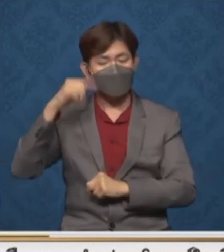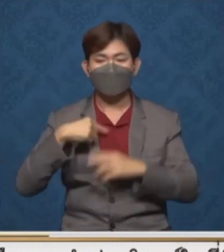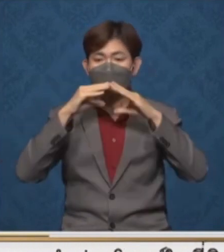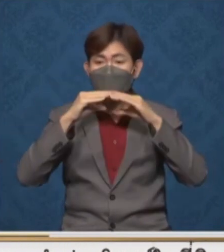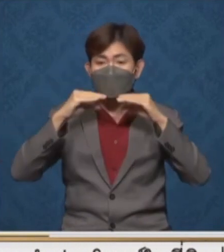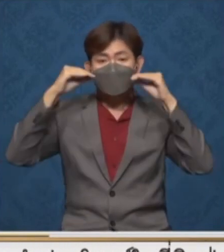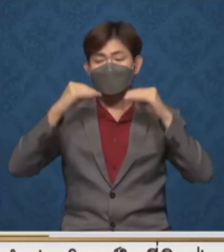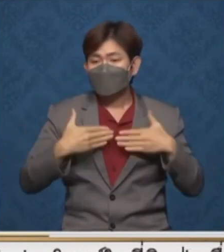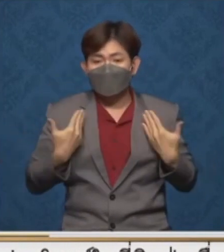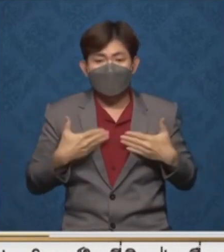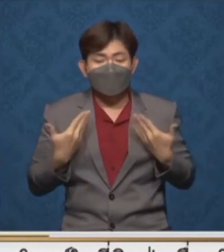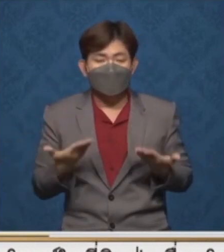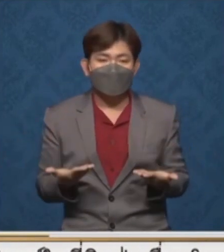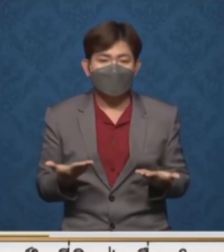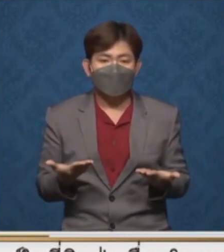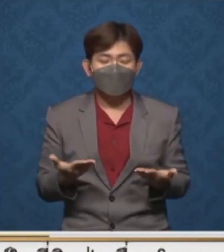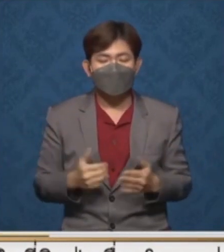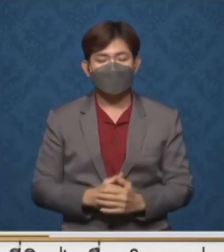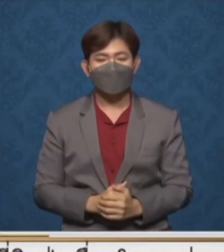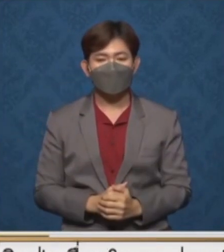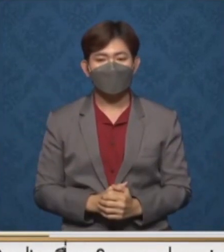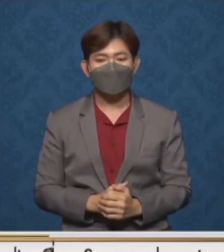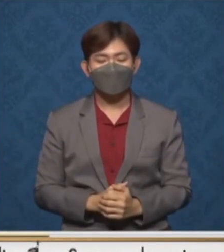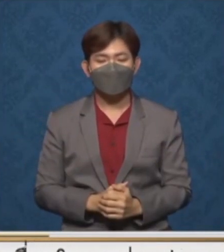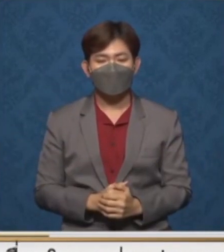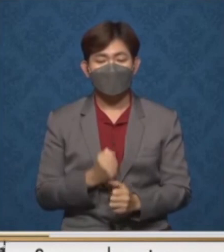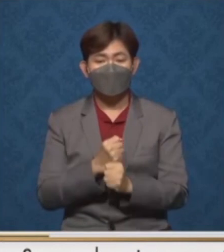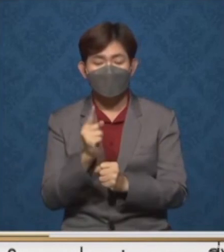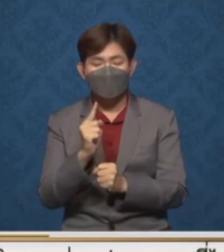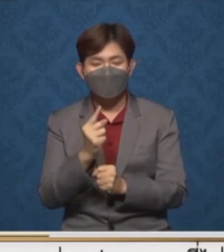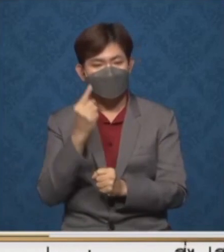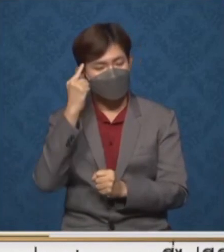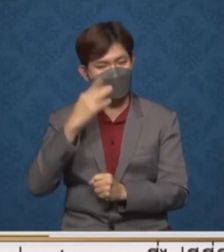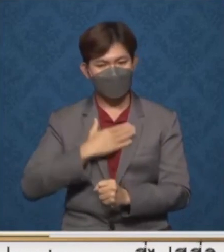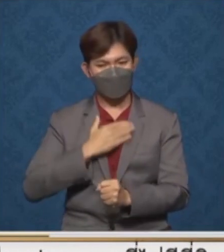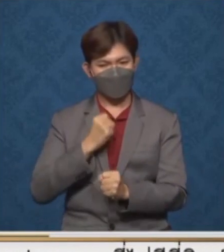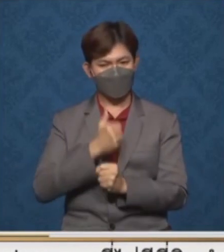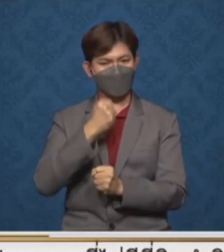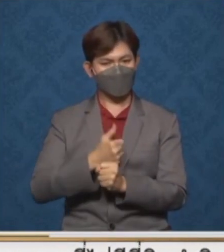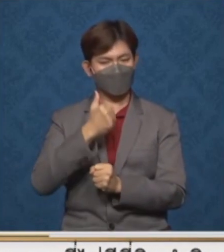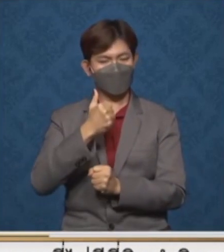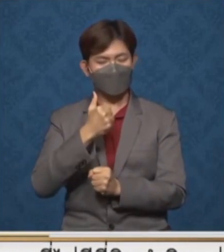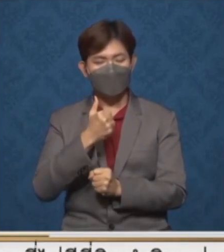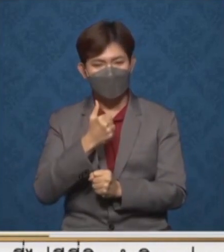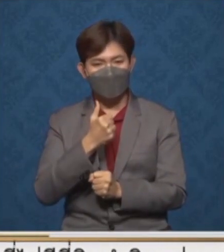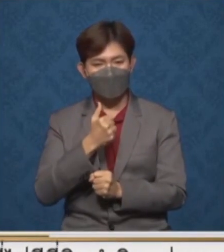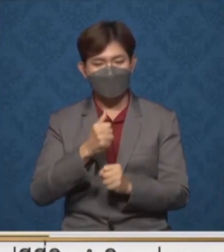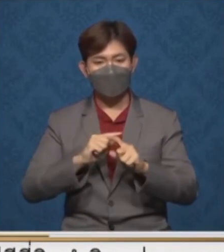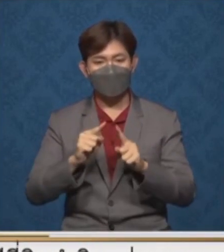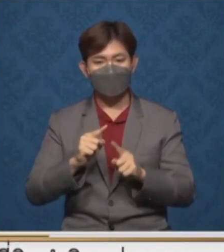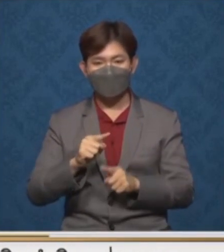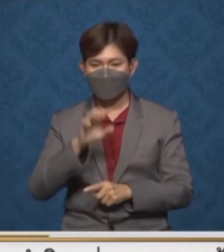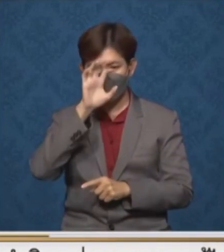าแอบอ้างสร้างภาพและเอาความดีเข้าตัวขณะเดียวกันก็เกรี้ยวกรา